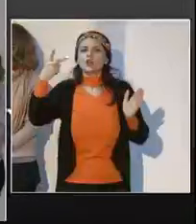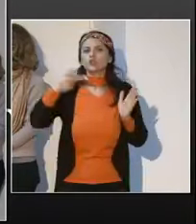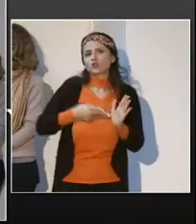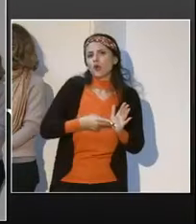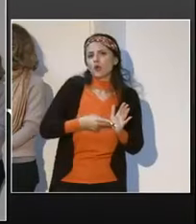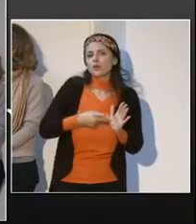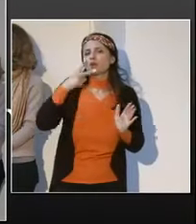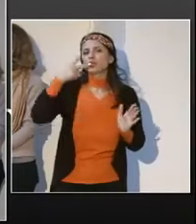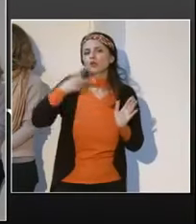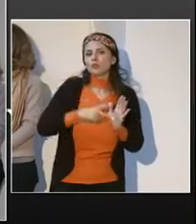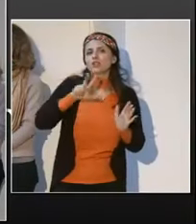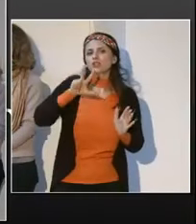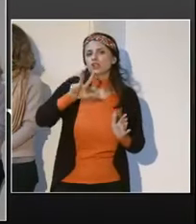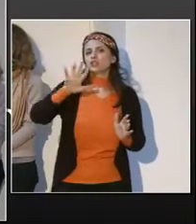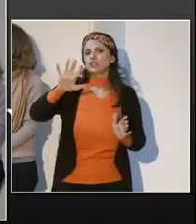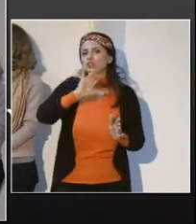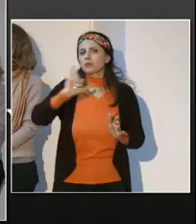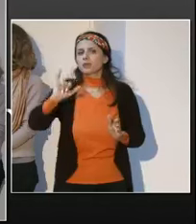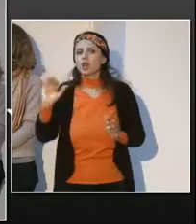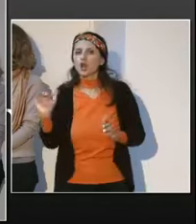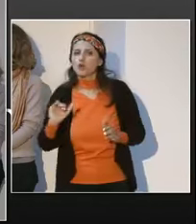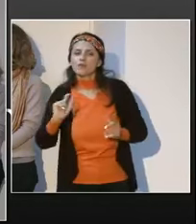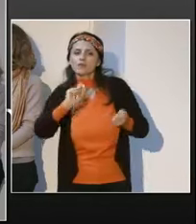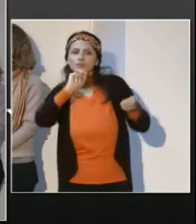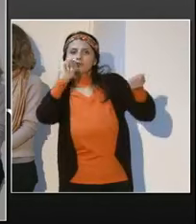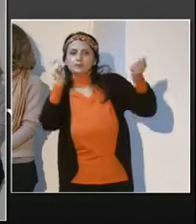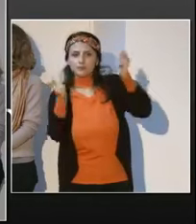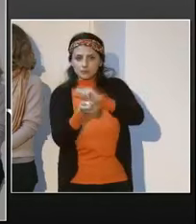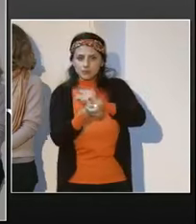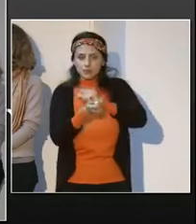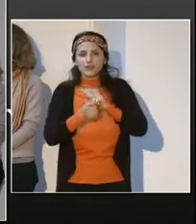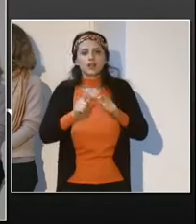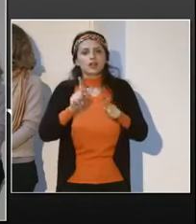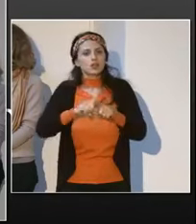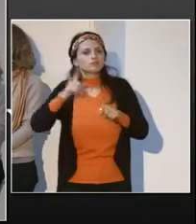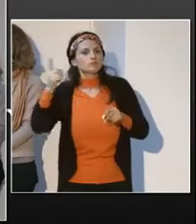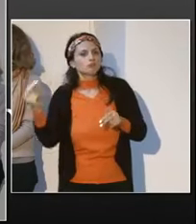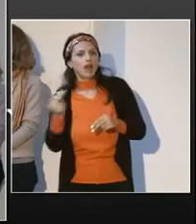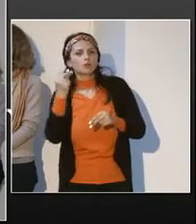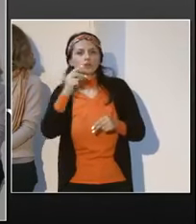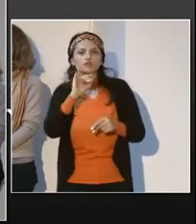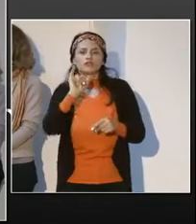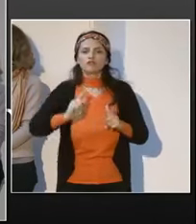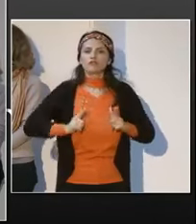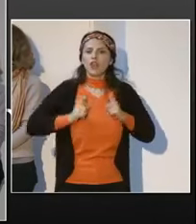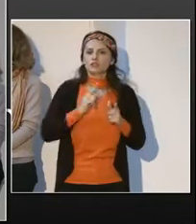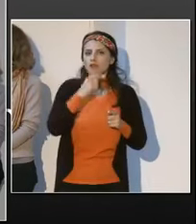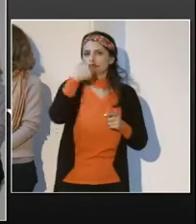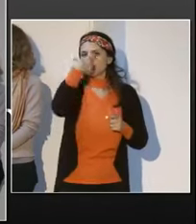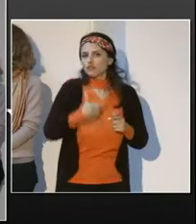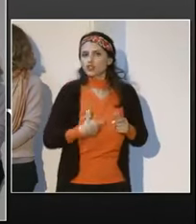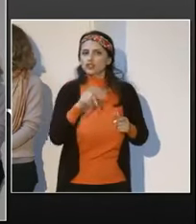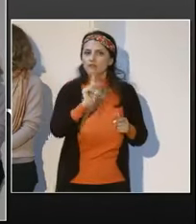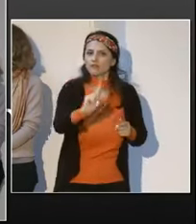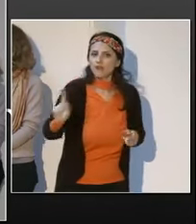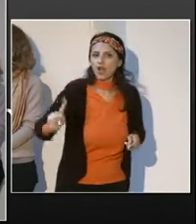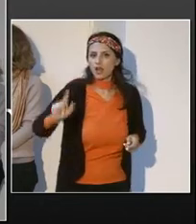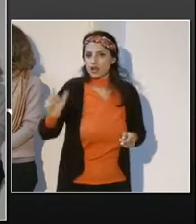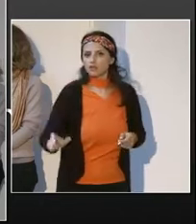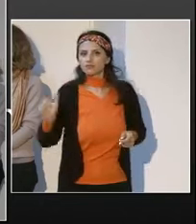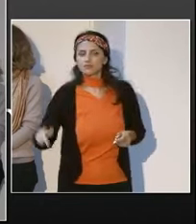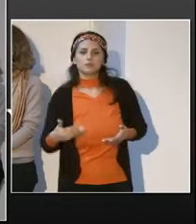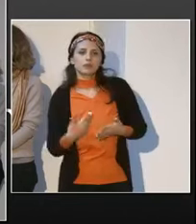copii in sensul modificării si imbunatatirii profilului acestora a fost elaborat și